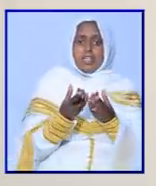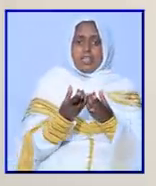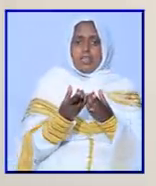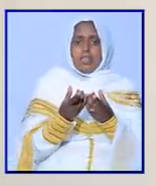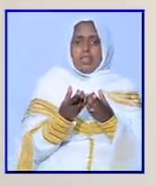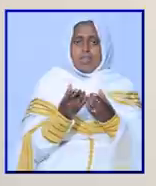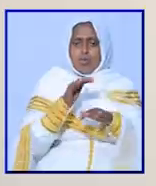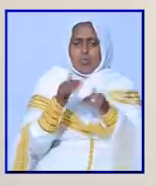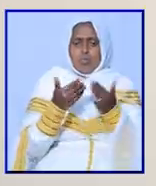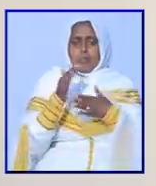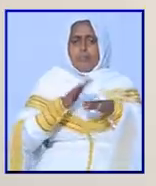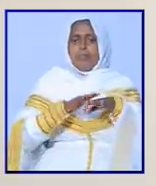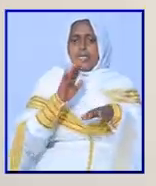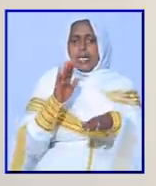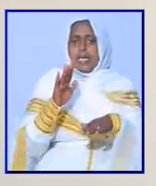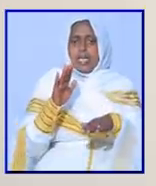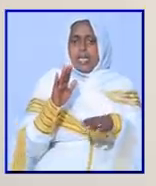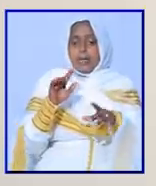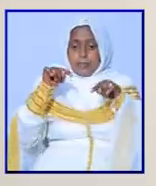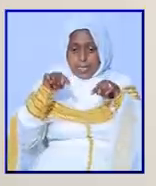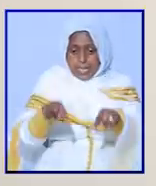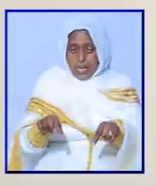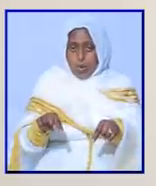የዓለማችን ክፍል ይልቁንም